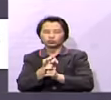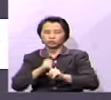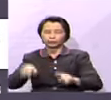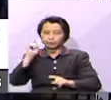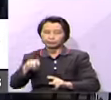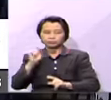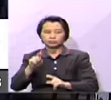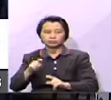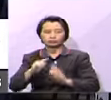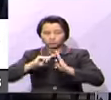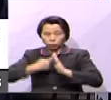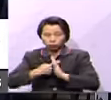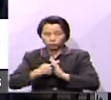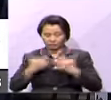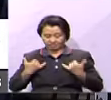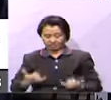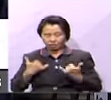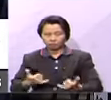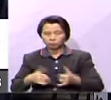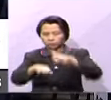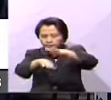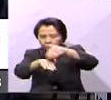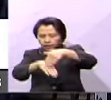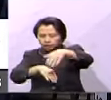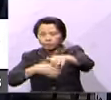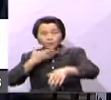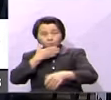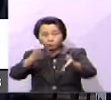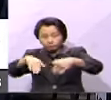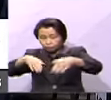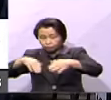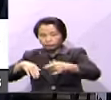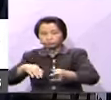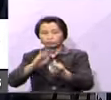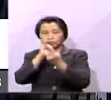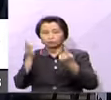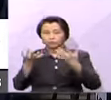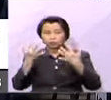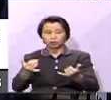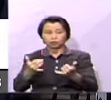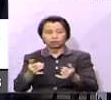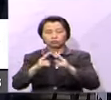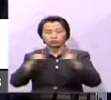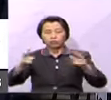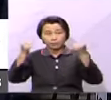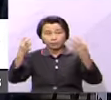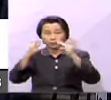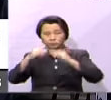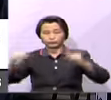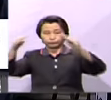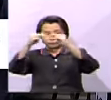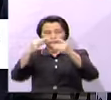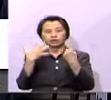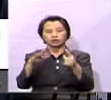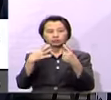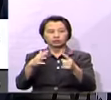perlu dimulai daripada sekarang insyaAllah. Jadi kita yakin dan percaya insyaAllah dia akan jadi fenomena, dan sekarang ni sudah sangat banyak masjidnya, sekitar